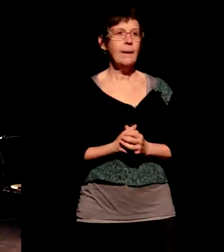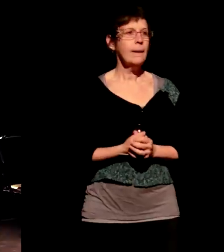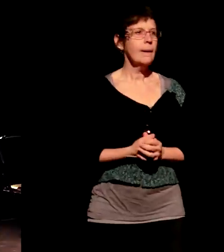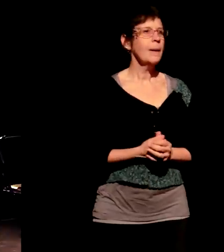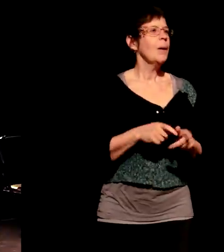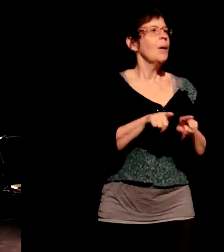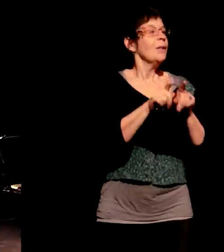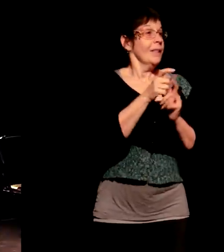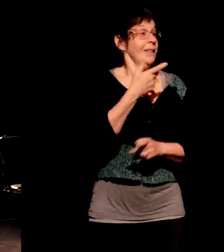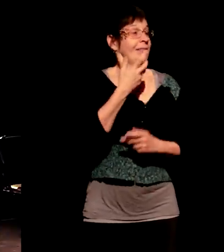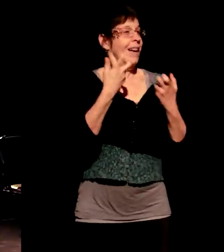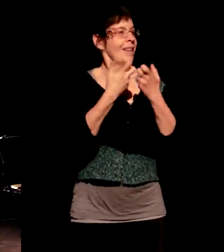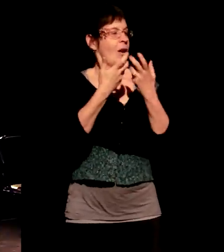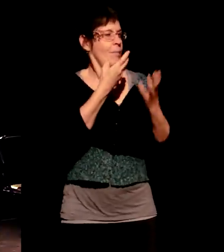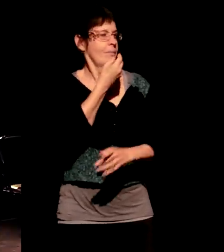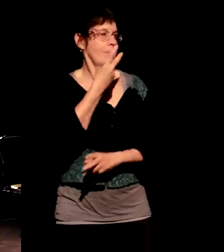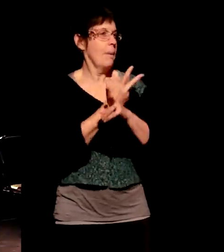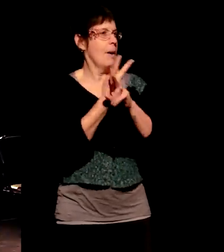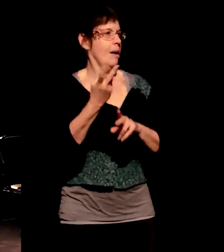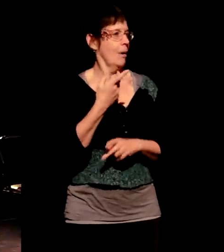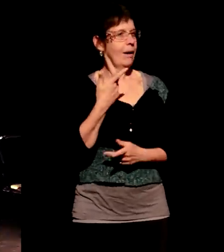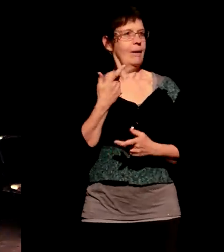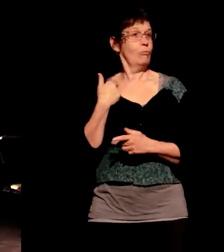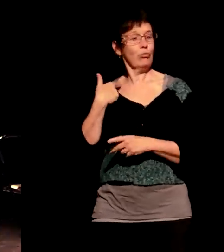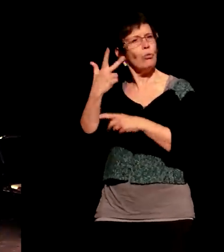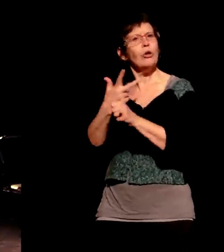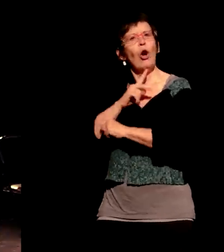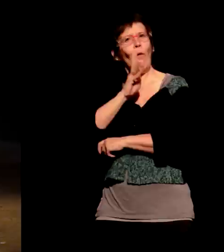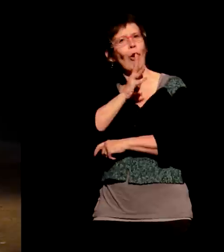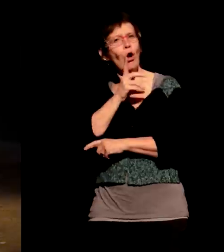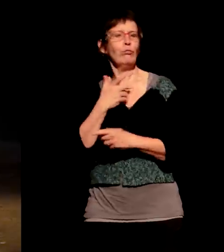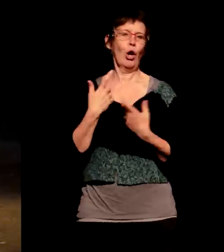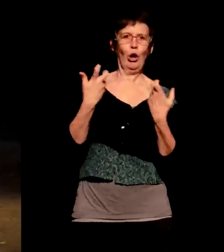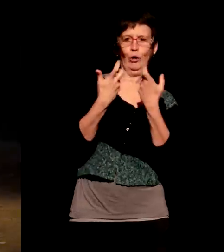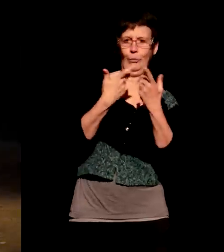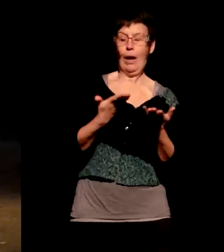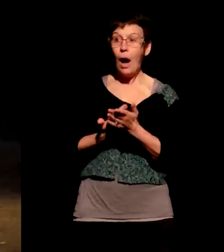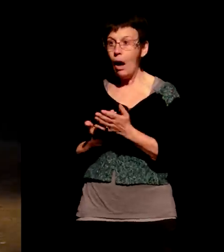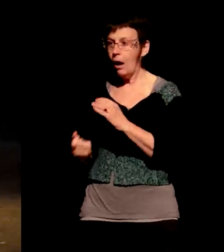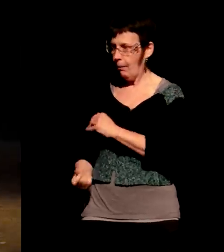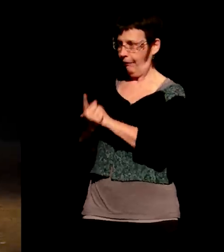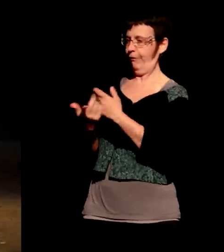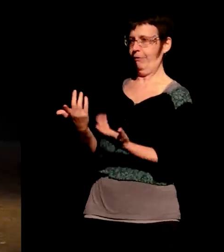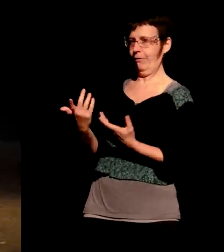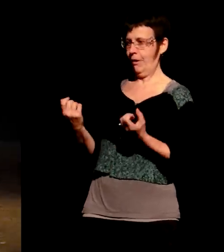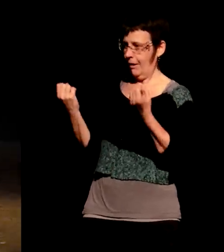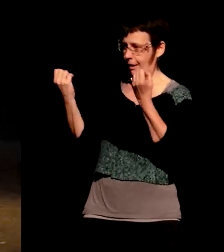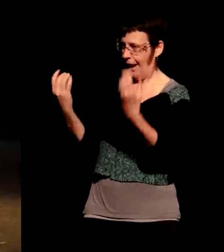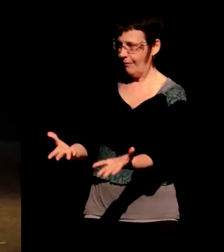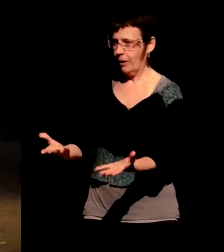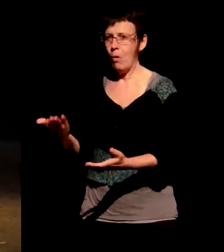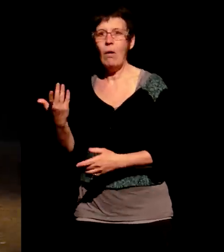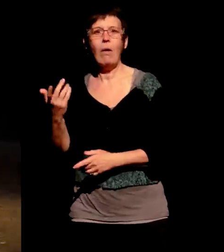devenu d'actualité. Ça fait 3 ans que je fais cette conf, et puis tout d'un coup, il y a eu une espèce d'actualité qui s'est imposée à moi. Alors bon, je fais avec. J'ai pas envie de le mettre de côté sous prétexte